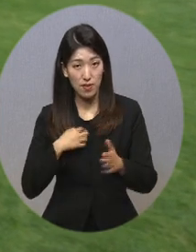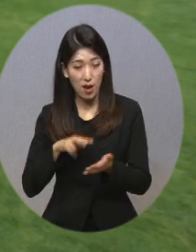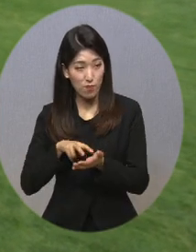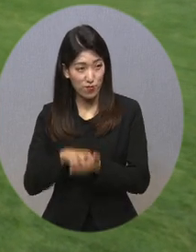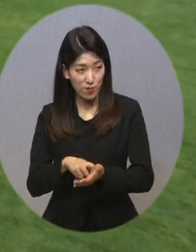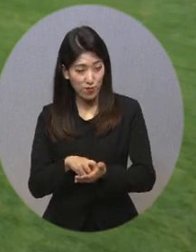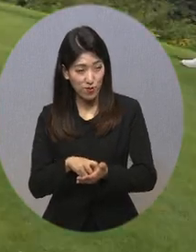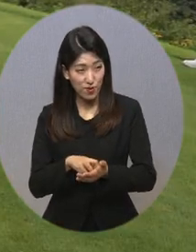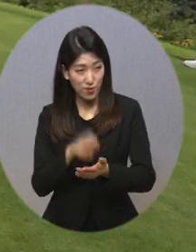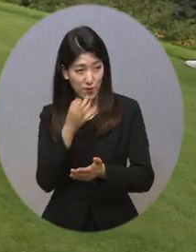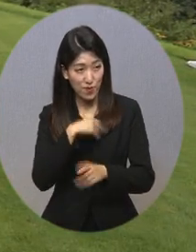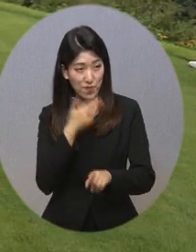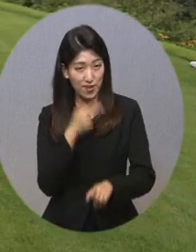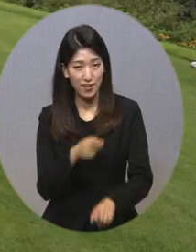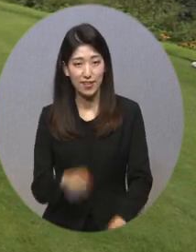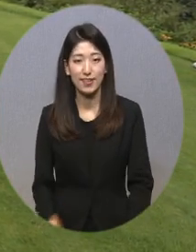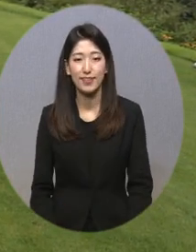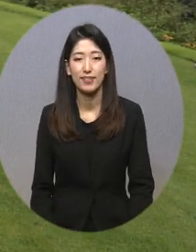알지?